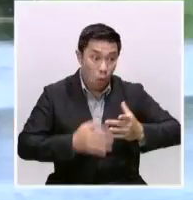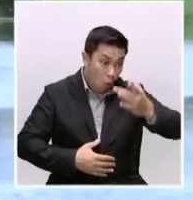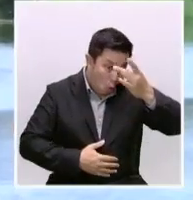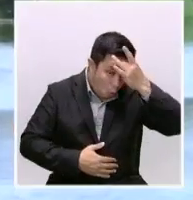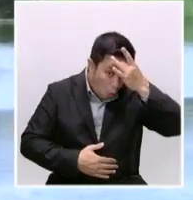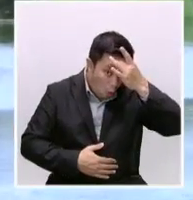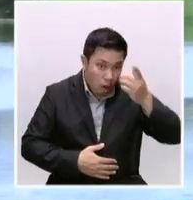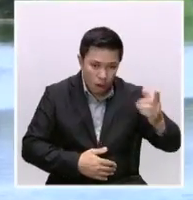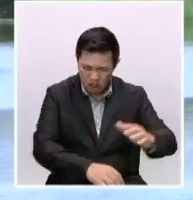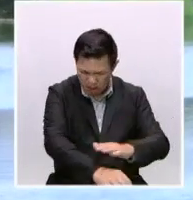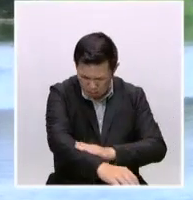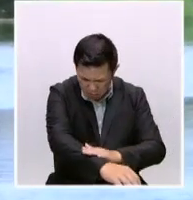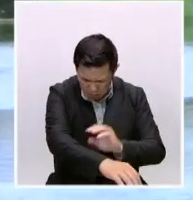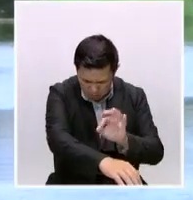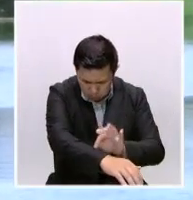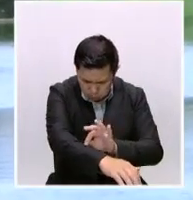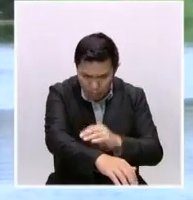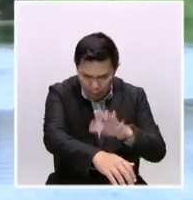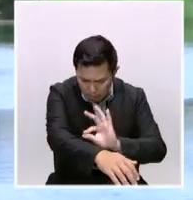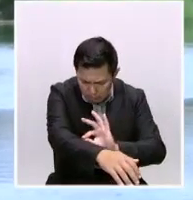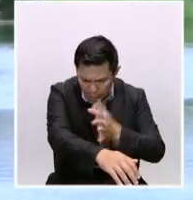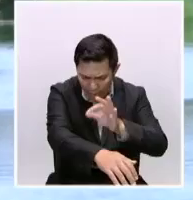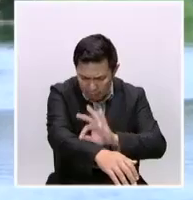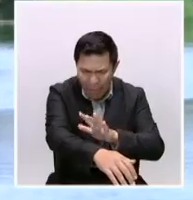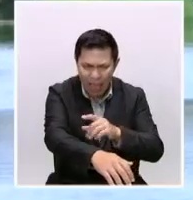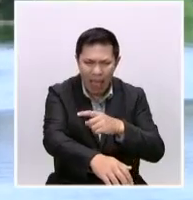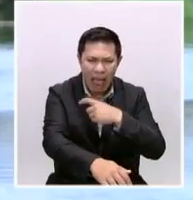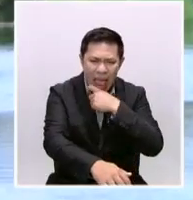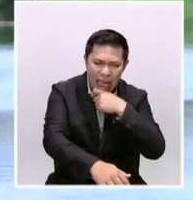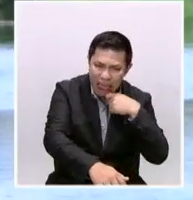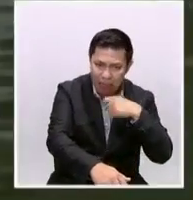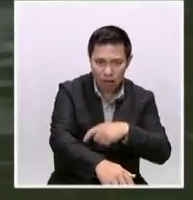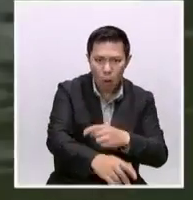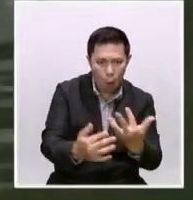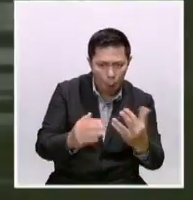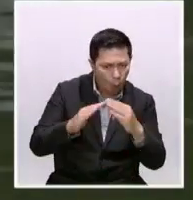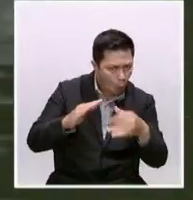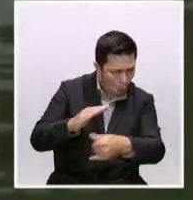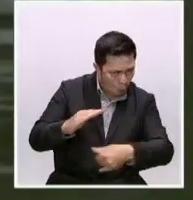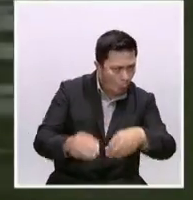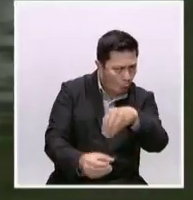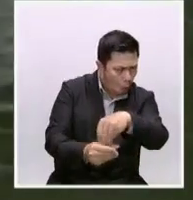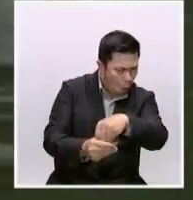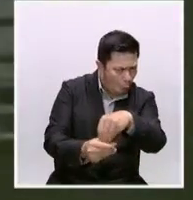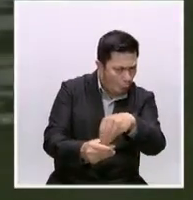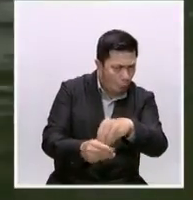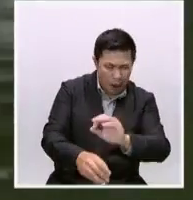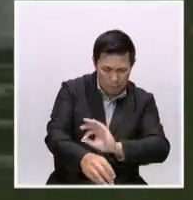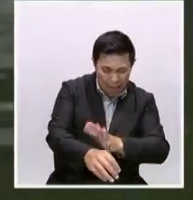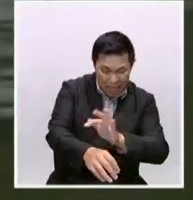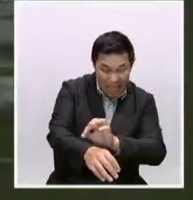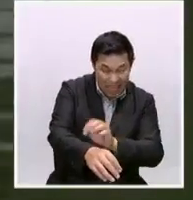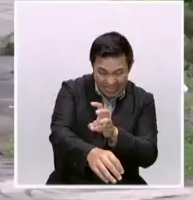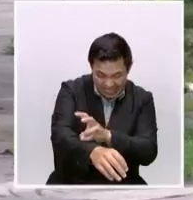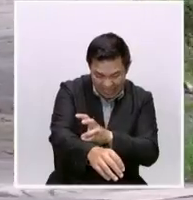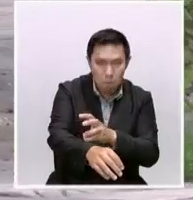นั้นผิวหรือตุ่มเริ่มมีสะเก็ดนะคะอาจจะยังต้องให้กักตัวอีกสักระยะก่อนเนื่องจากในสะเก็ดของรอย